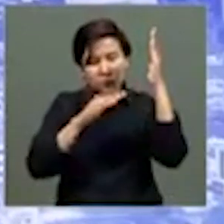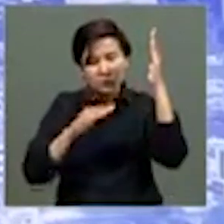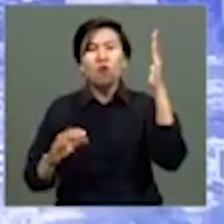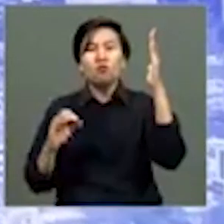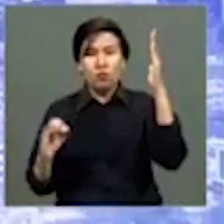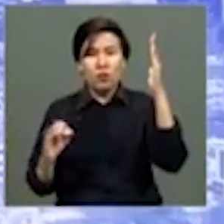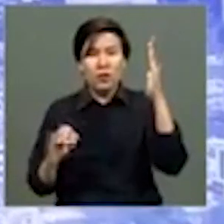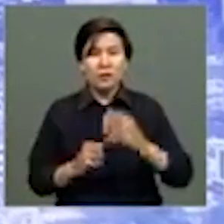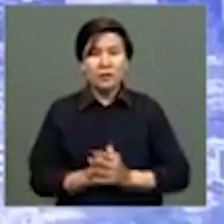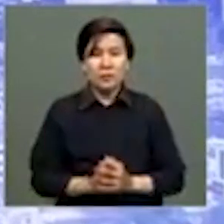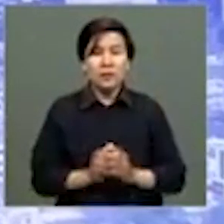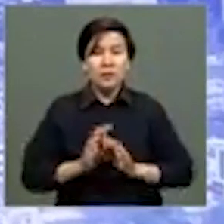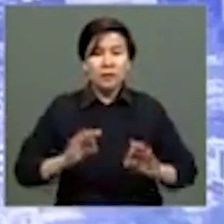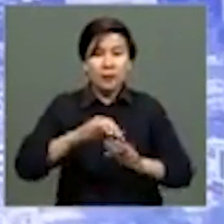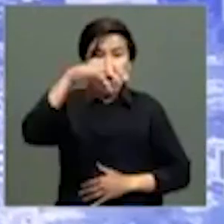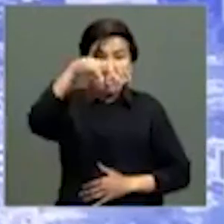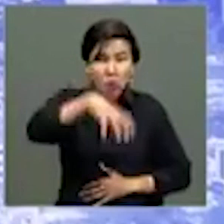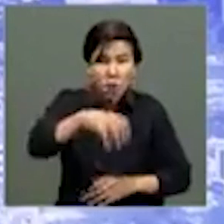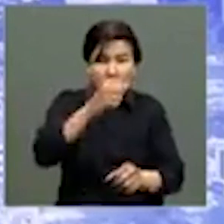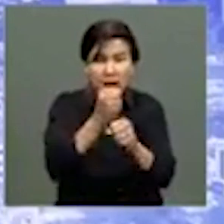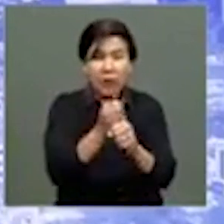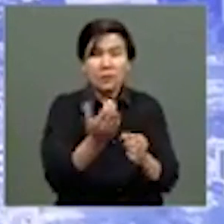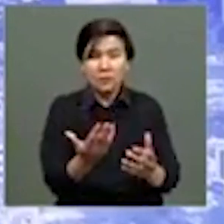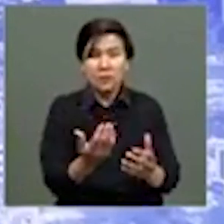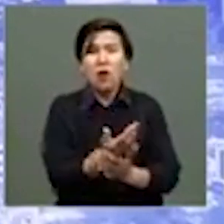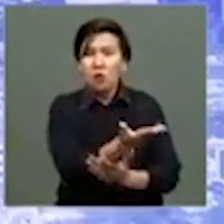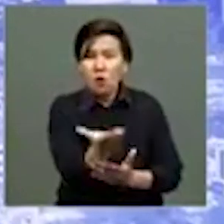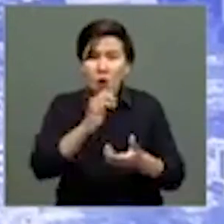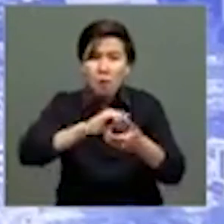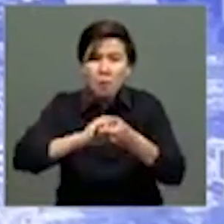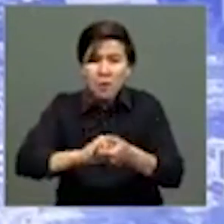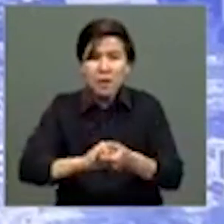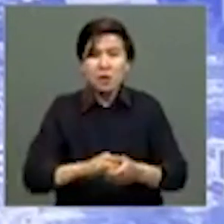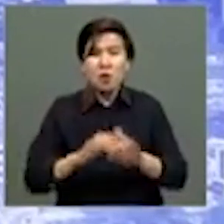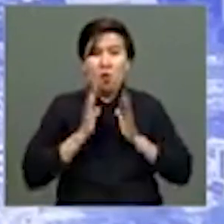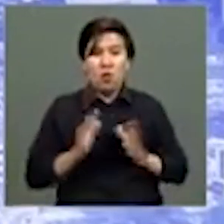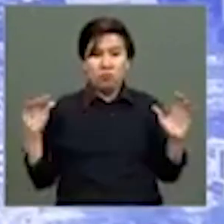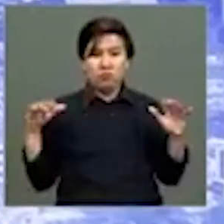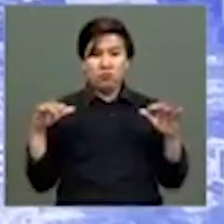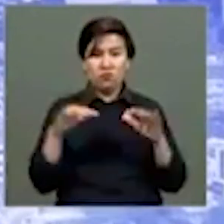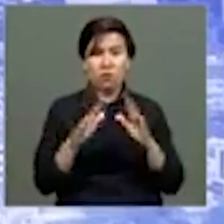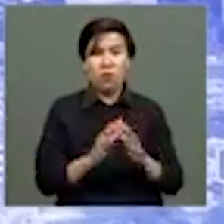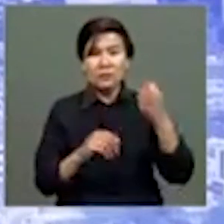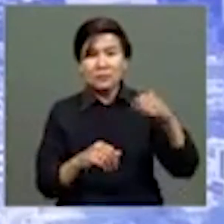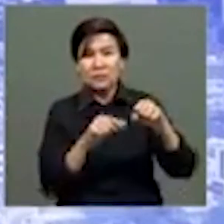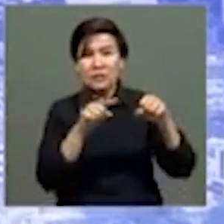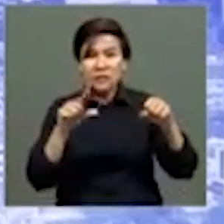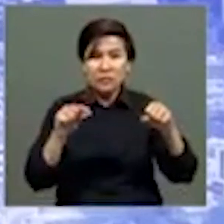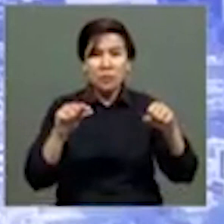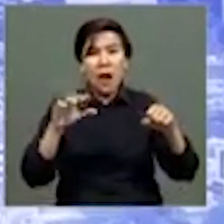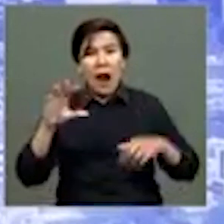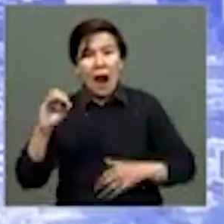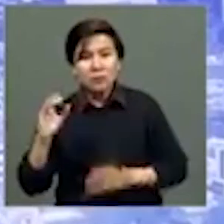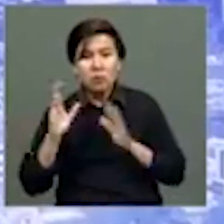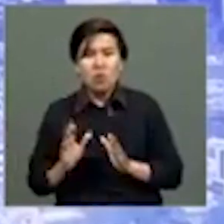นของมาตรการองค์กรอยากขอความร่วมมือค่ะกิจการที่อาจจะมีคน10คน20คนหรือ50คน